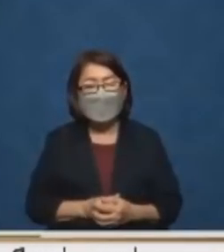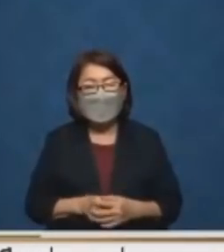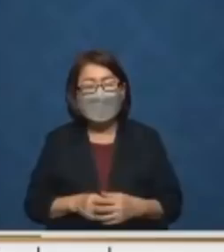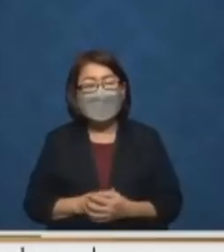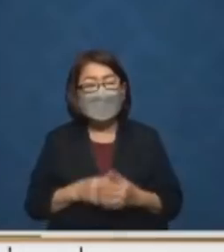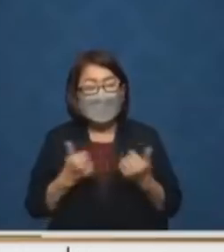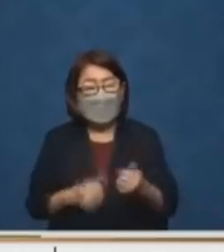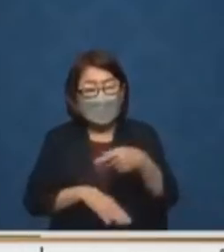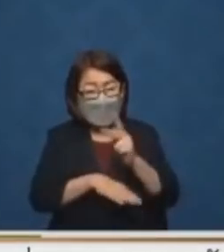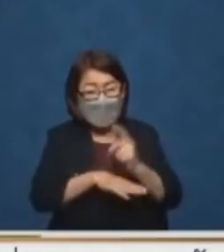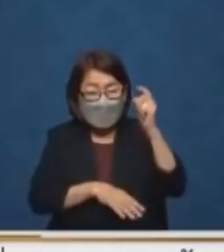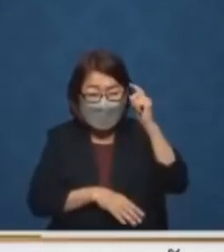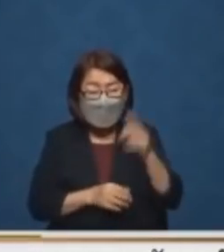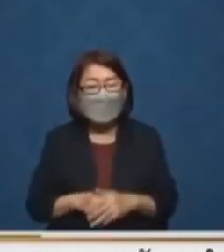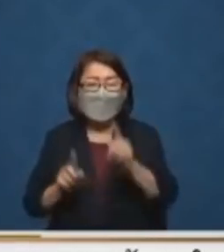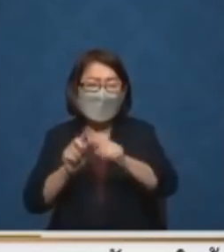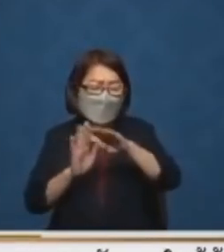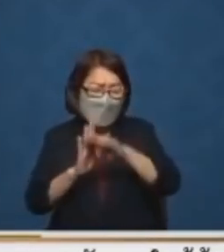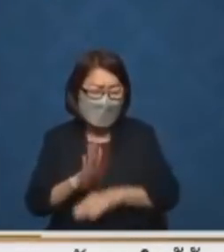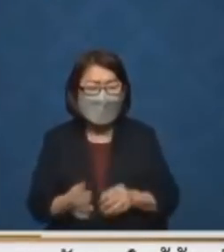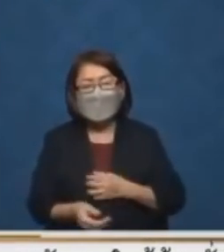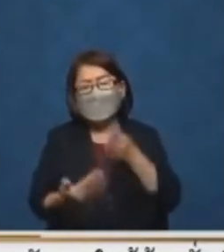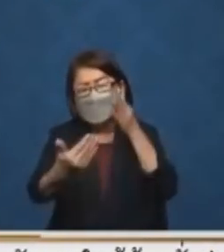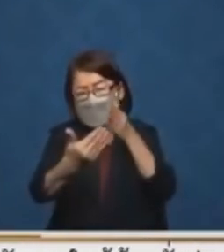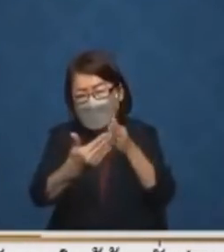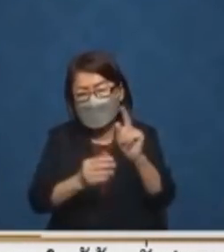ผมได้พูดถึงวัคซีนชิโนวักษพอสมควร